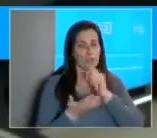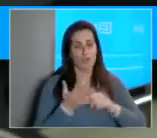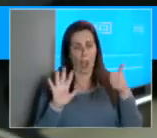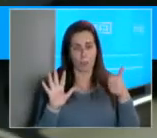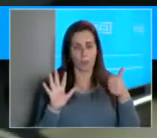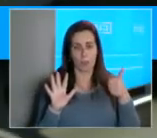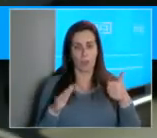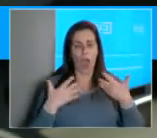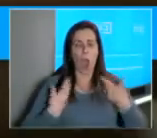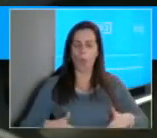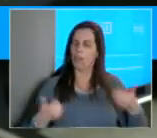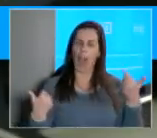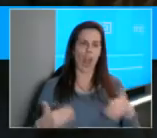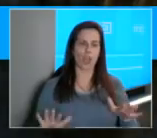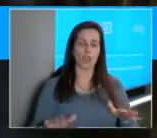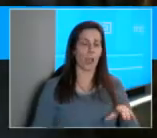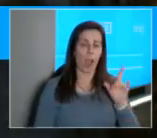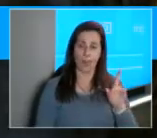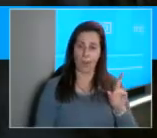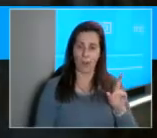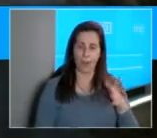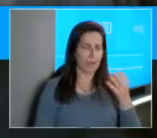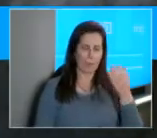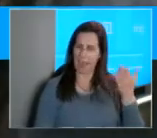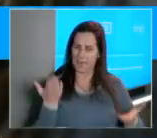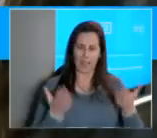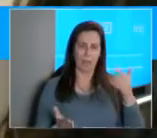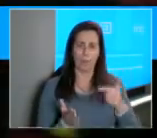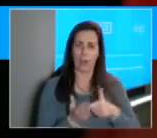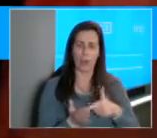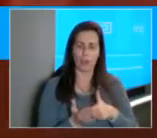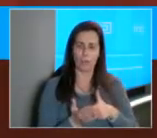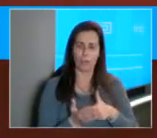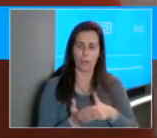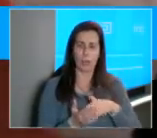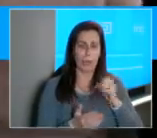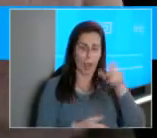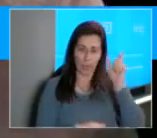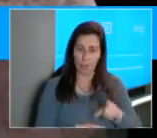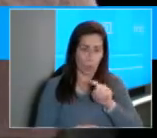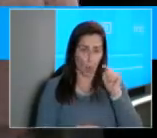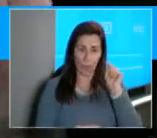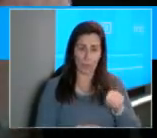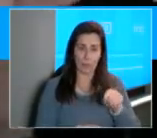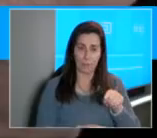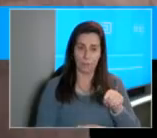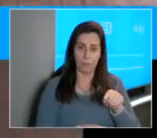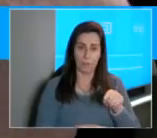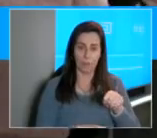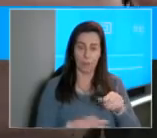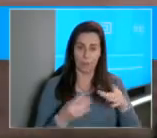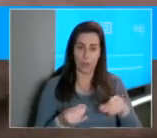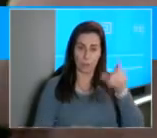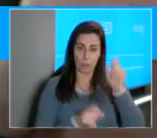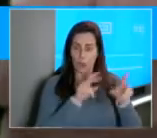שנה, מערכת החיסון שלהם ירודה ביותר. אבל אין הרבה הבדל, מכיוון שעוד פעם, אם האנשים האלה לא מגיעים במגע עם